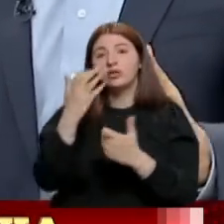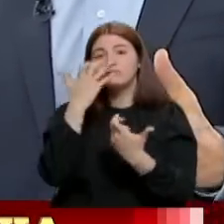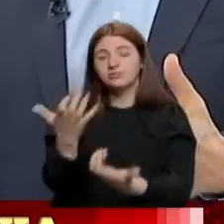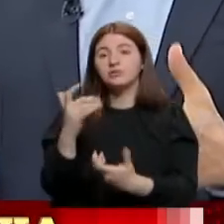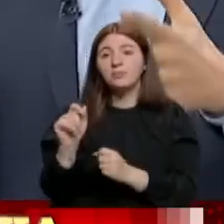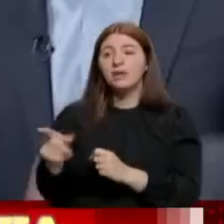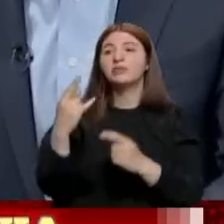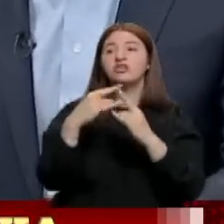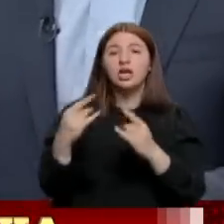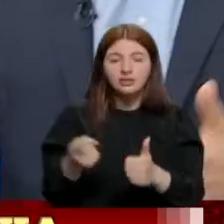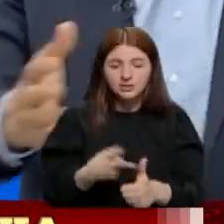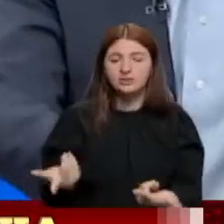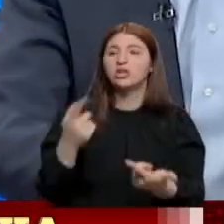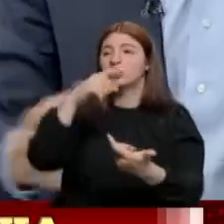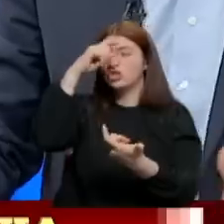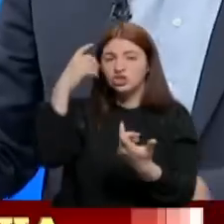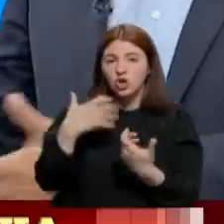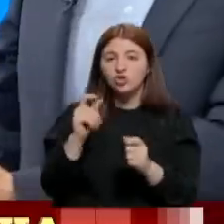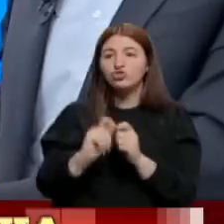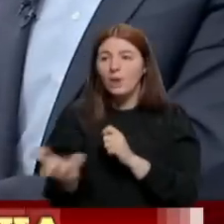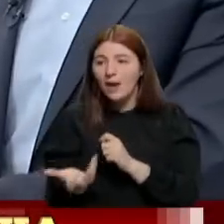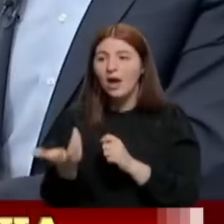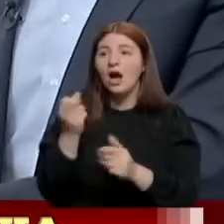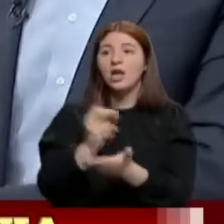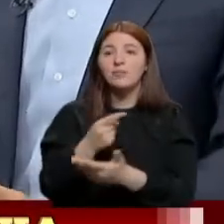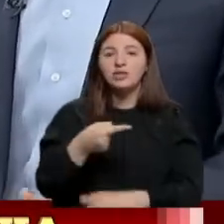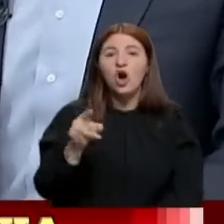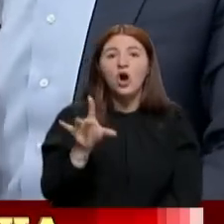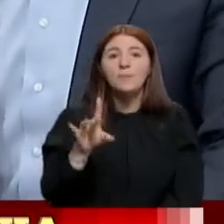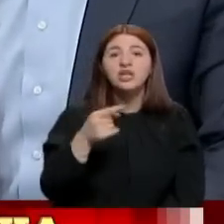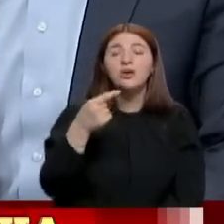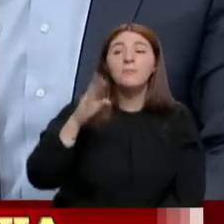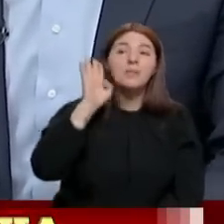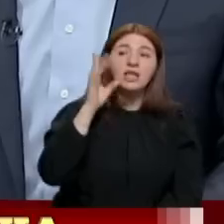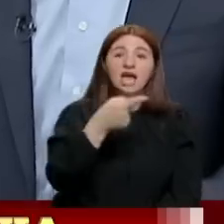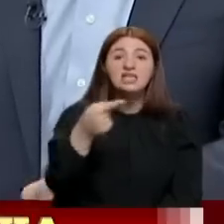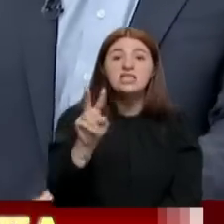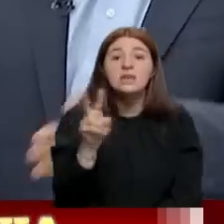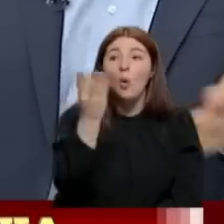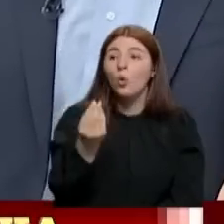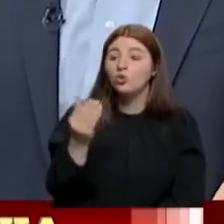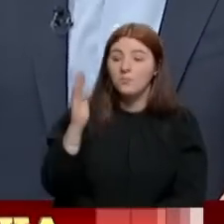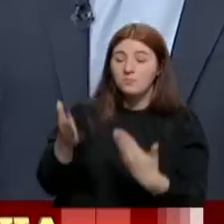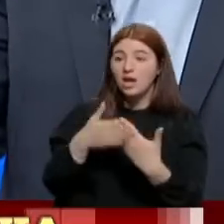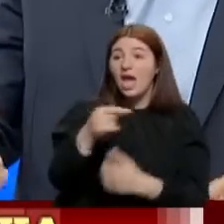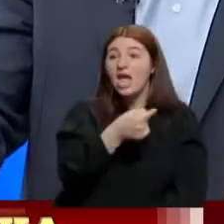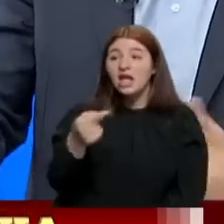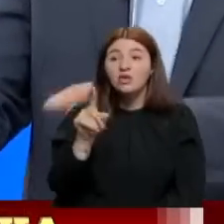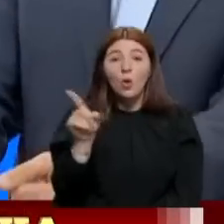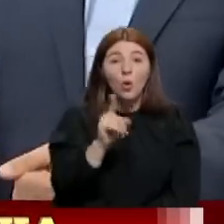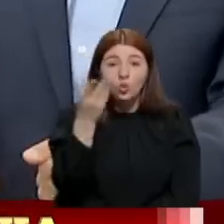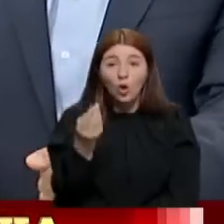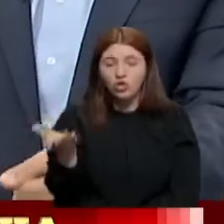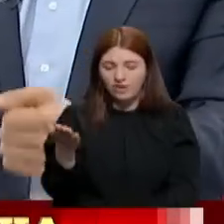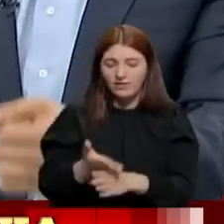tedbirleri almaktı. Yani çadır, ısıtıcı soba. Adıyaman -15, Malatya -20'leri gördü, Maraş'ta -10'ları gördü. Değil mi?